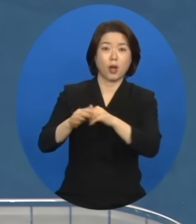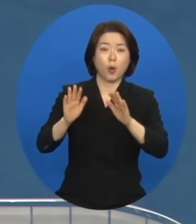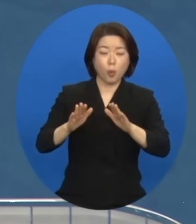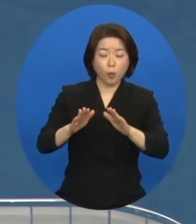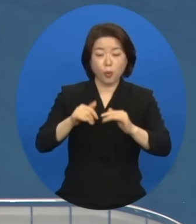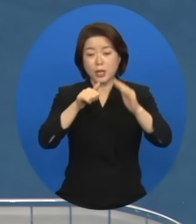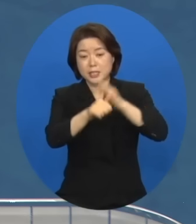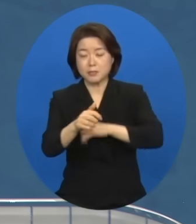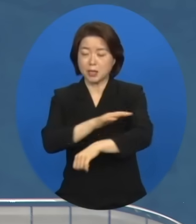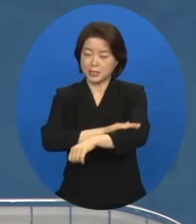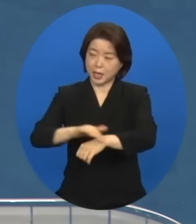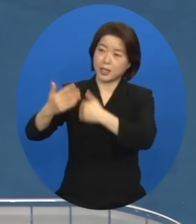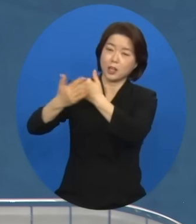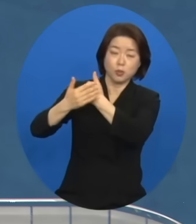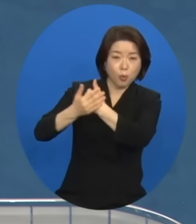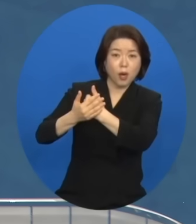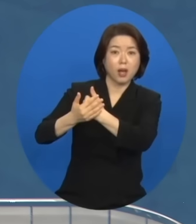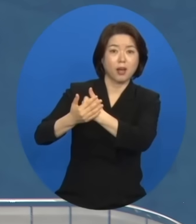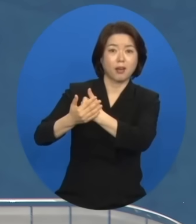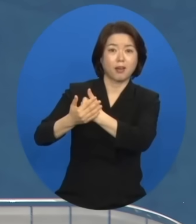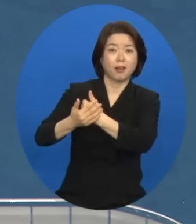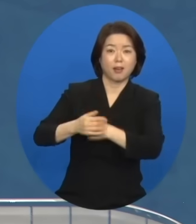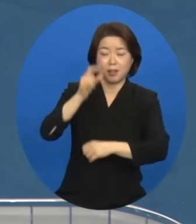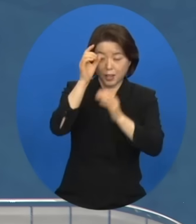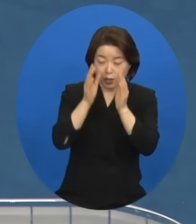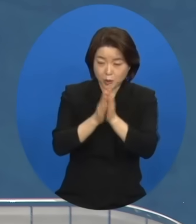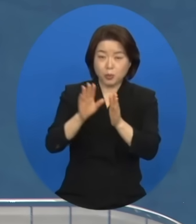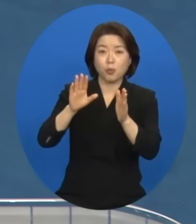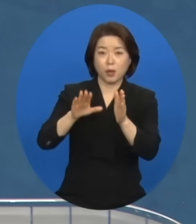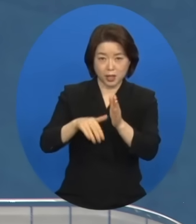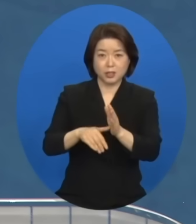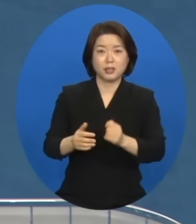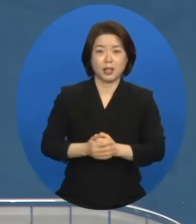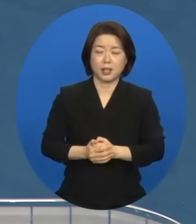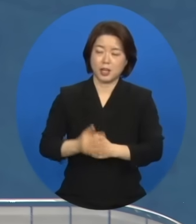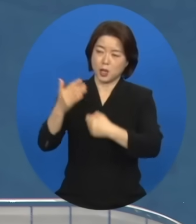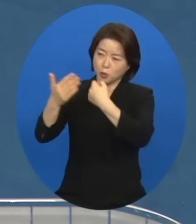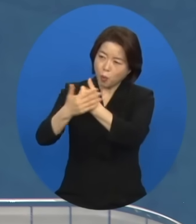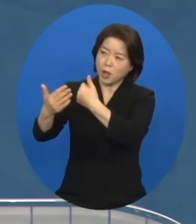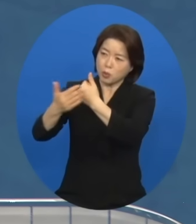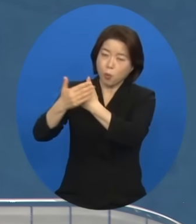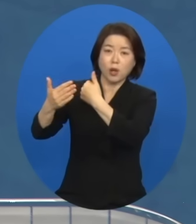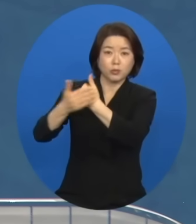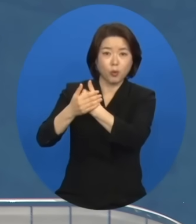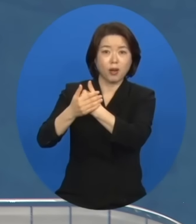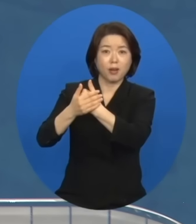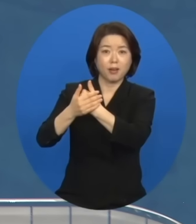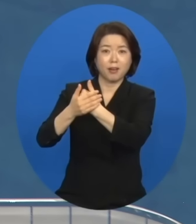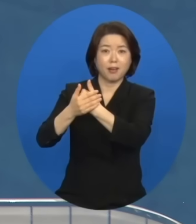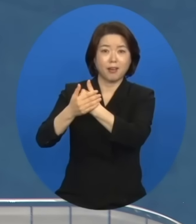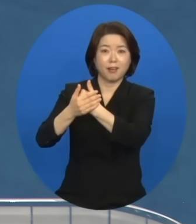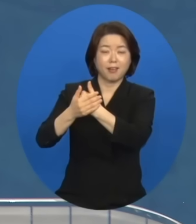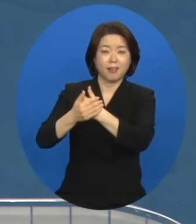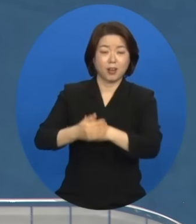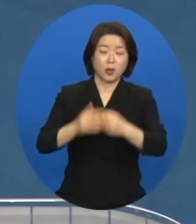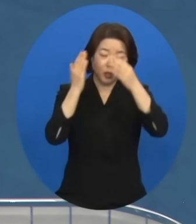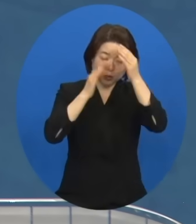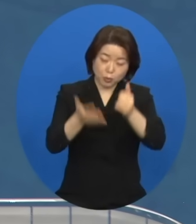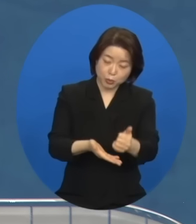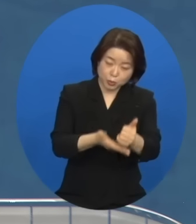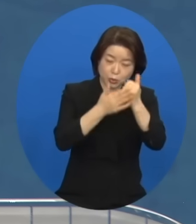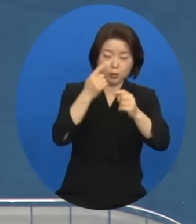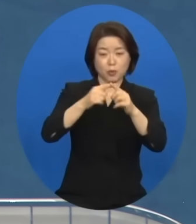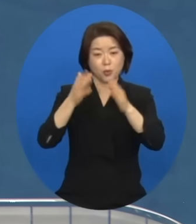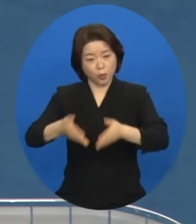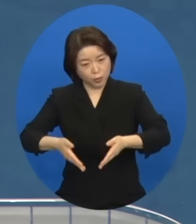신방 잘하게 도와주세요. 기도하는데 하나님 도와주세요. 다 성도들을 섬기고